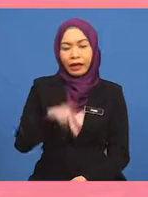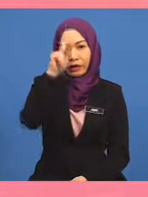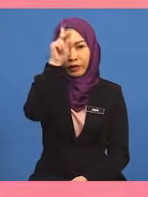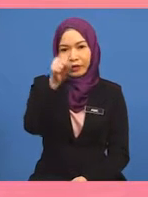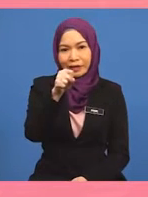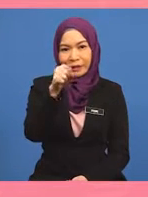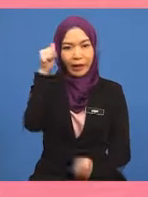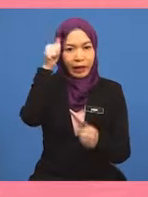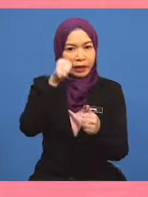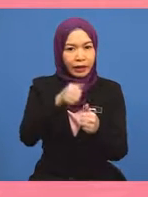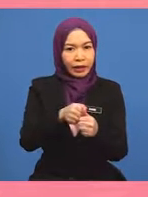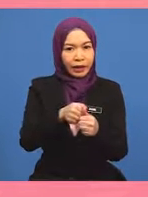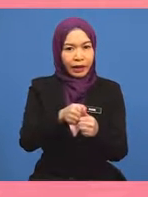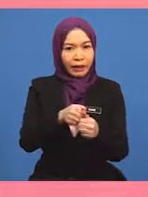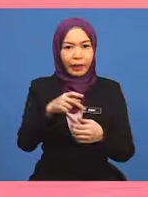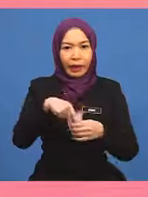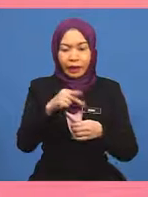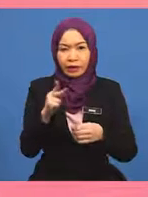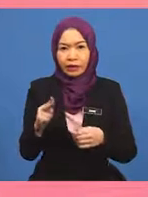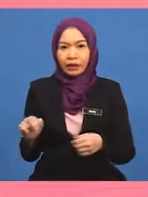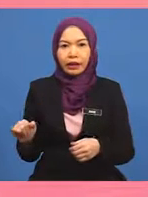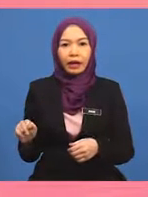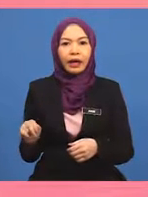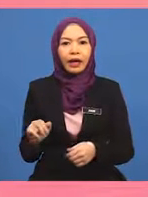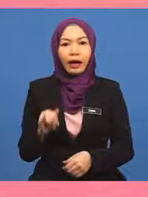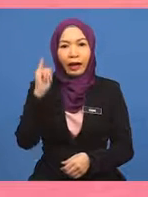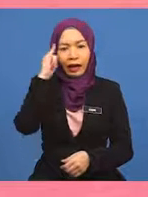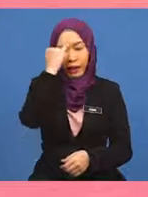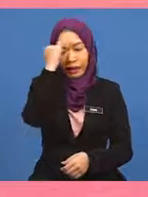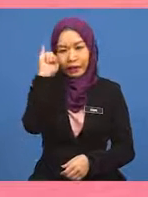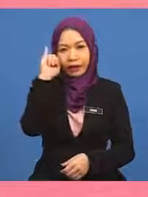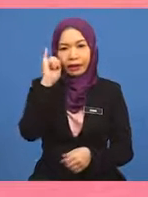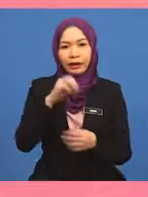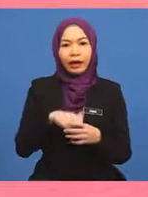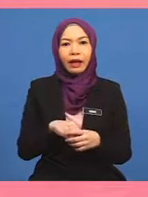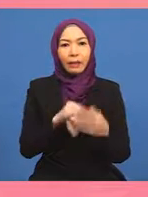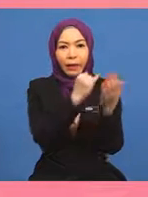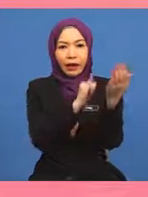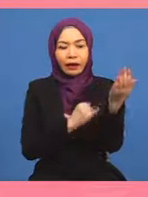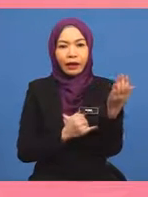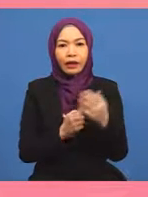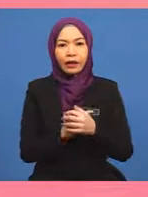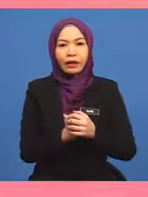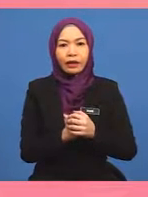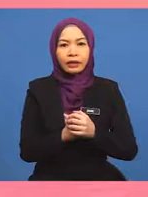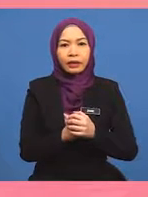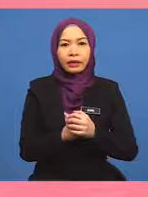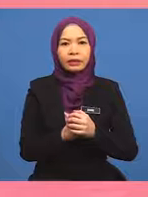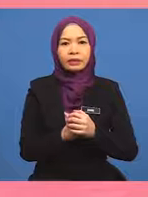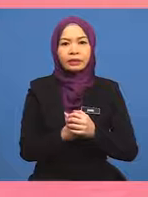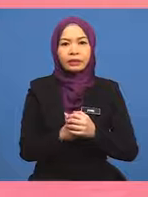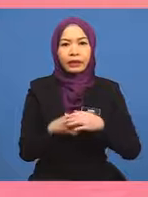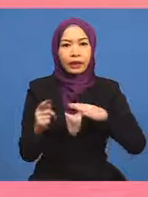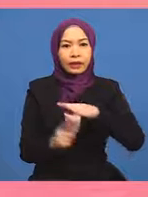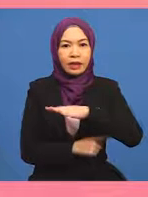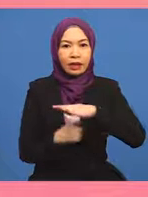murid-murid, penghasilan idea dalam bentuk lakaran berdasarkan idea yang diminati